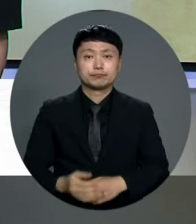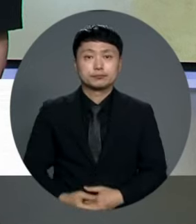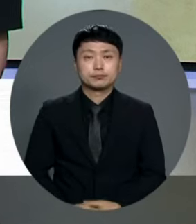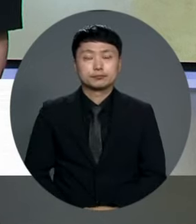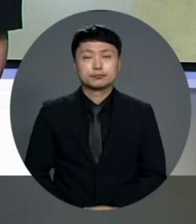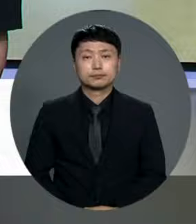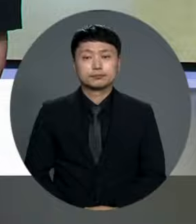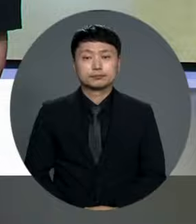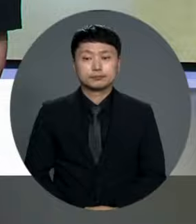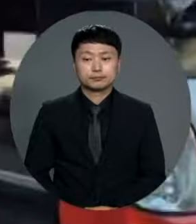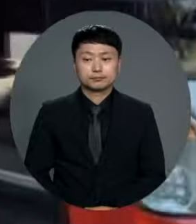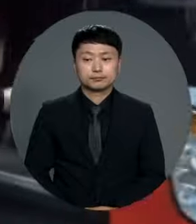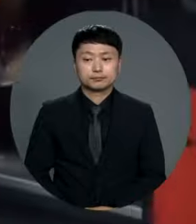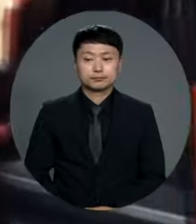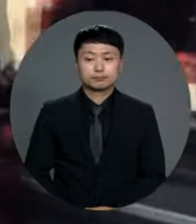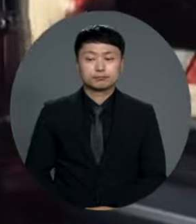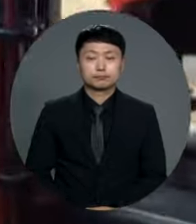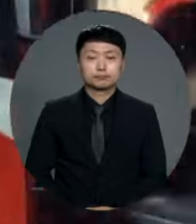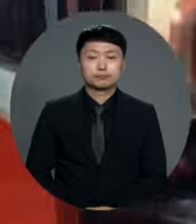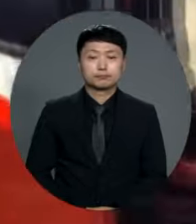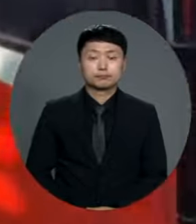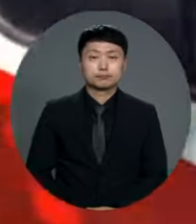전해드립니다.